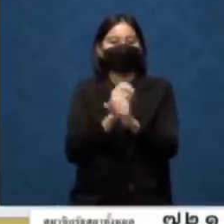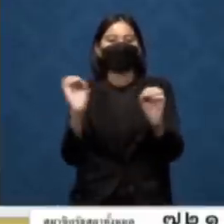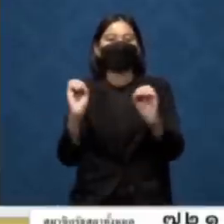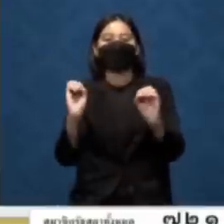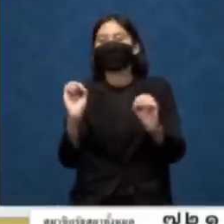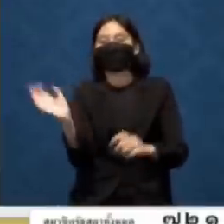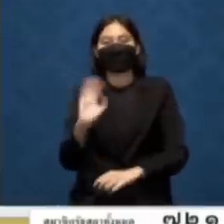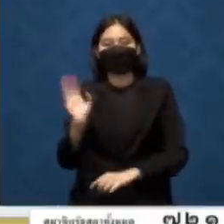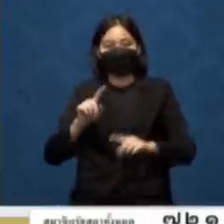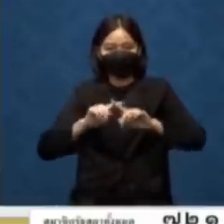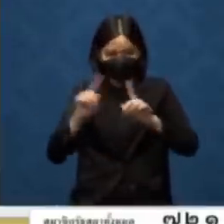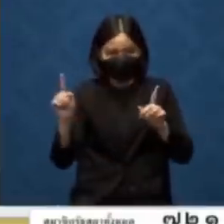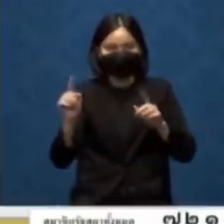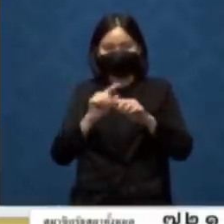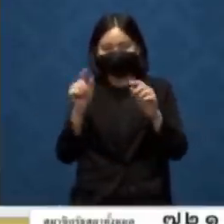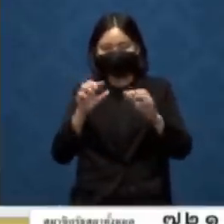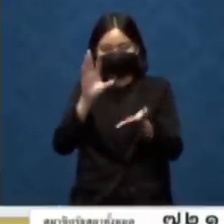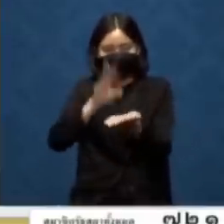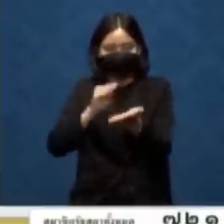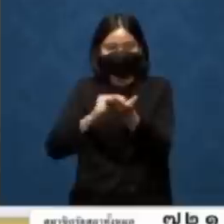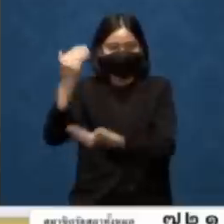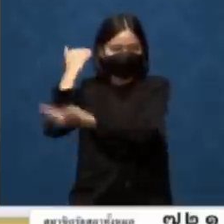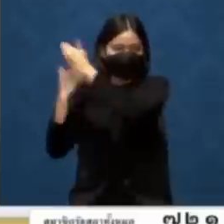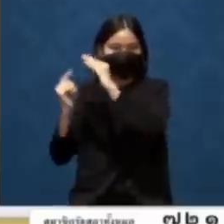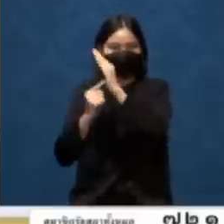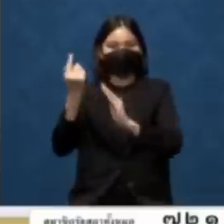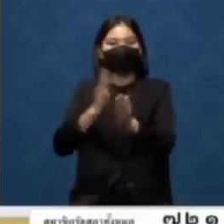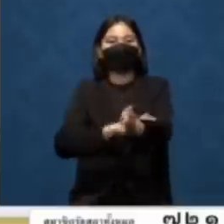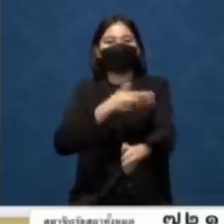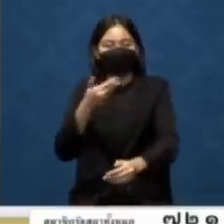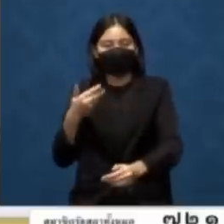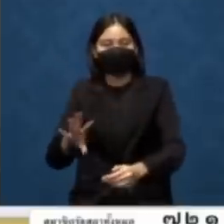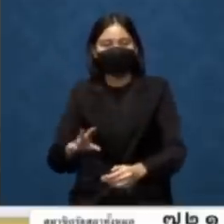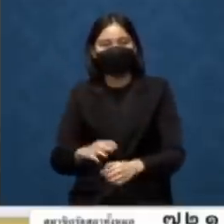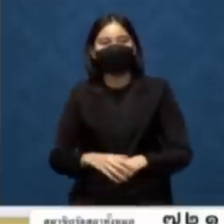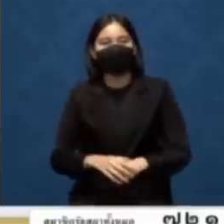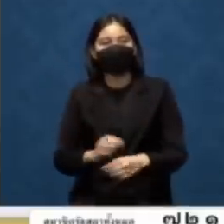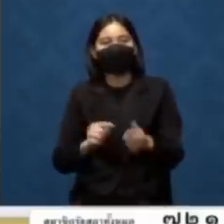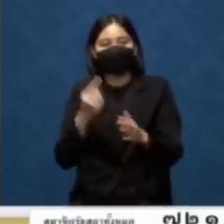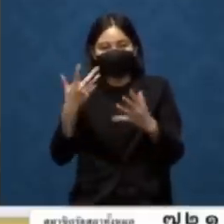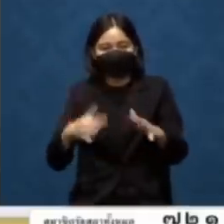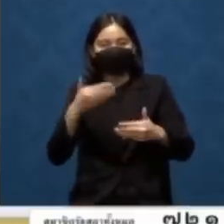เทศจิทางปวศาตมัยืนยเอไ้อยู่แล้วาเรื่องนี้เริมกมานานแล้วแต่มันเริ่แลวมมอปษัต